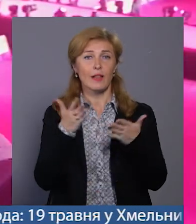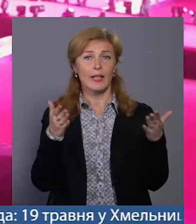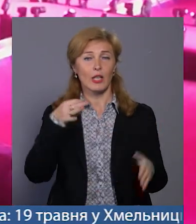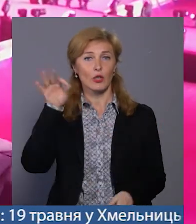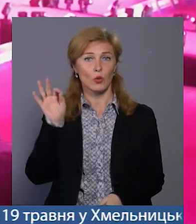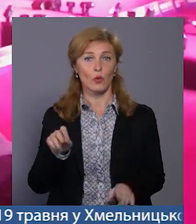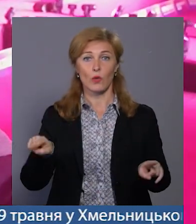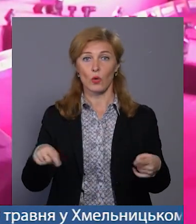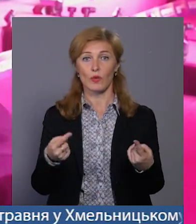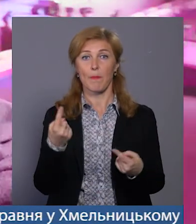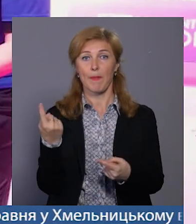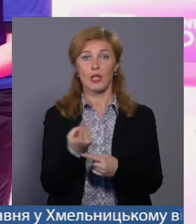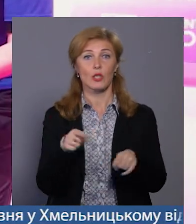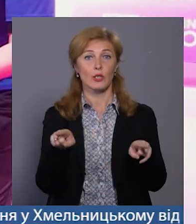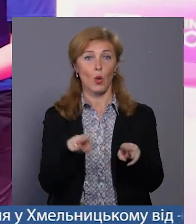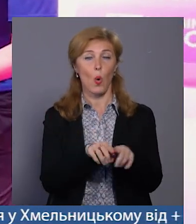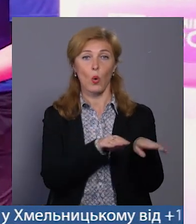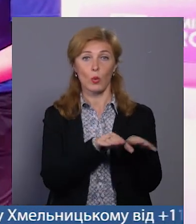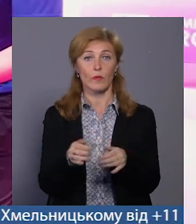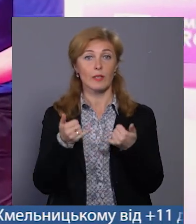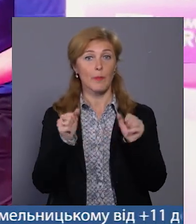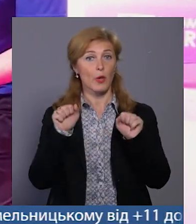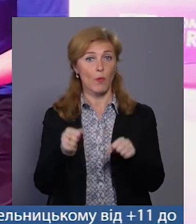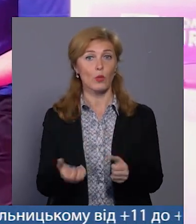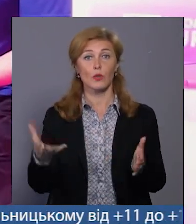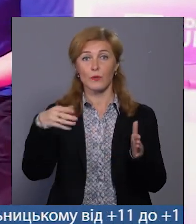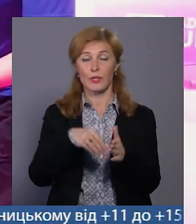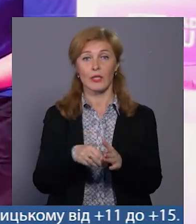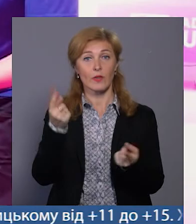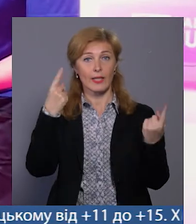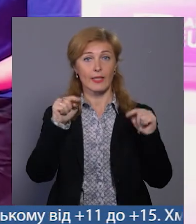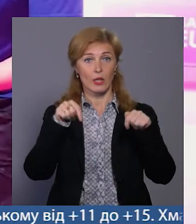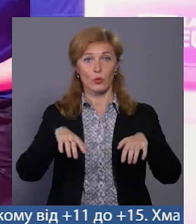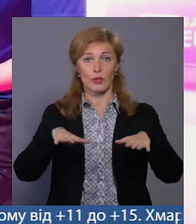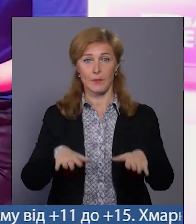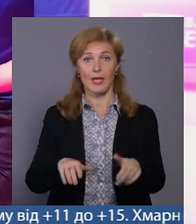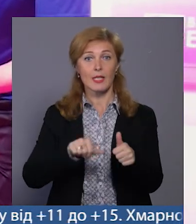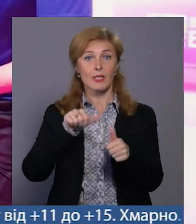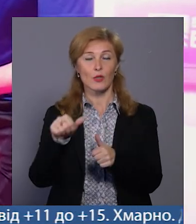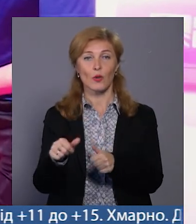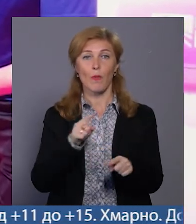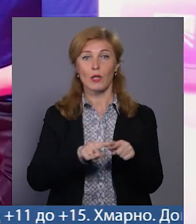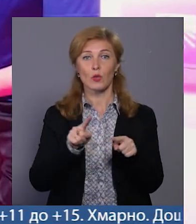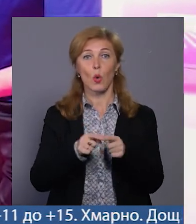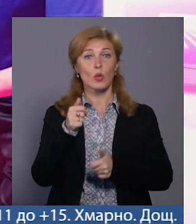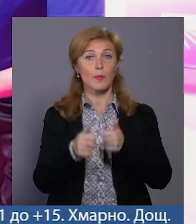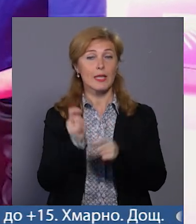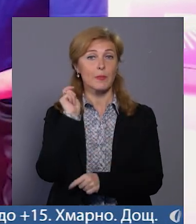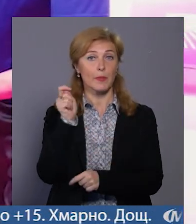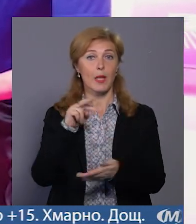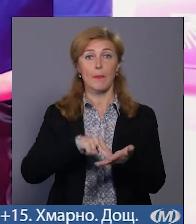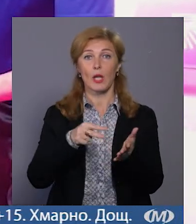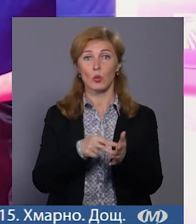проведенні першостей такого рівня. Тепер зможуть втілювати ідеї на місцях. Зокрема, вже незабаром змагання з бадмінтону планують провести